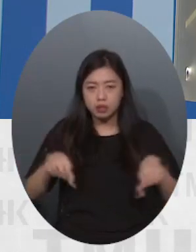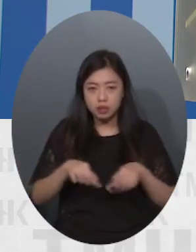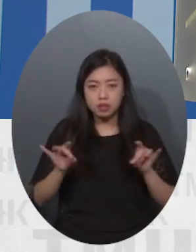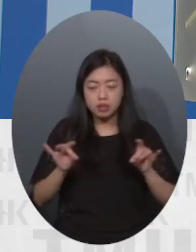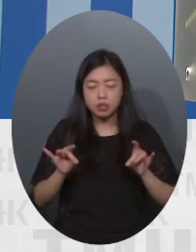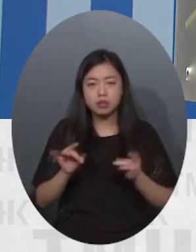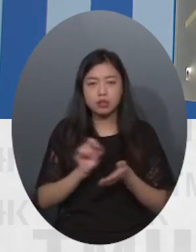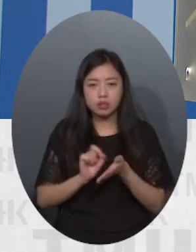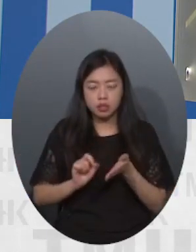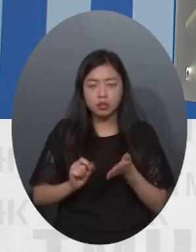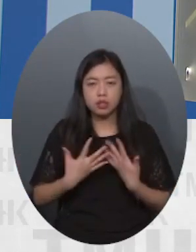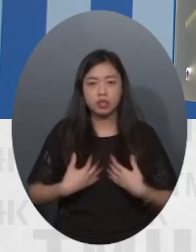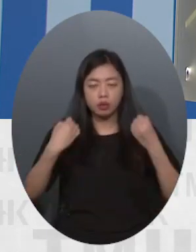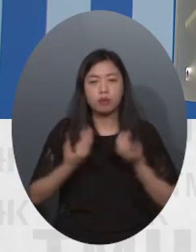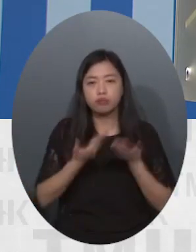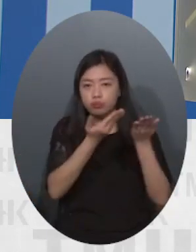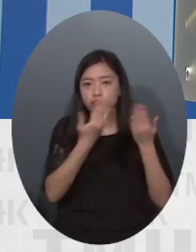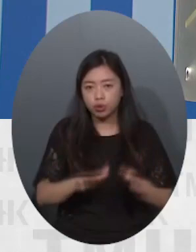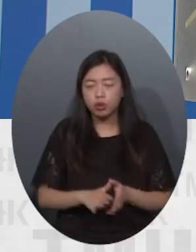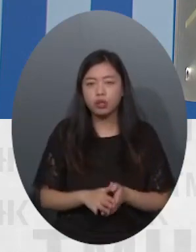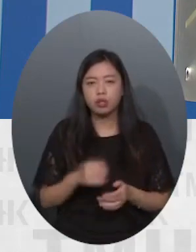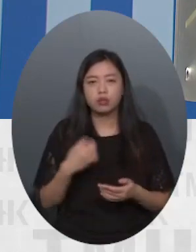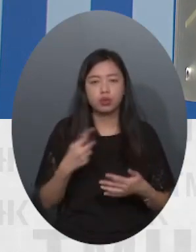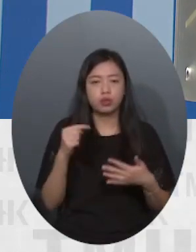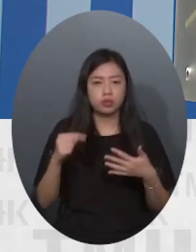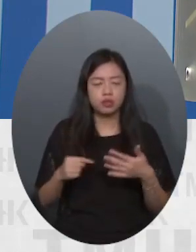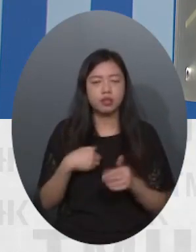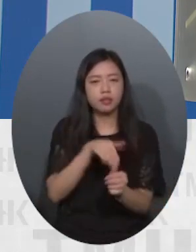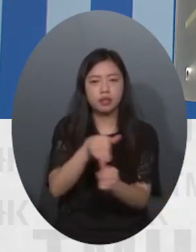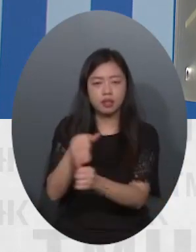表。現在等我再提醒大家幾項其他的措施。